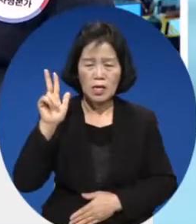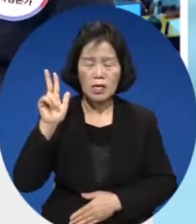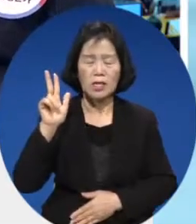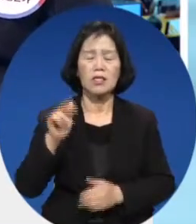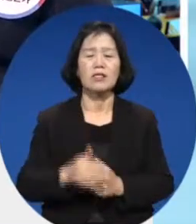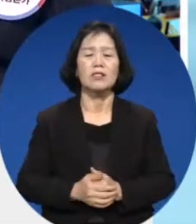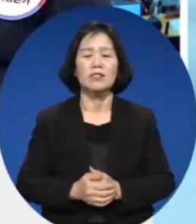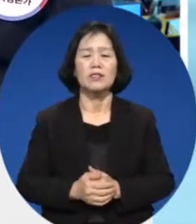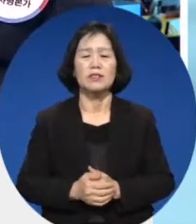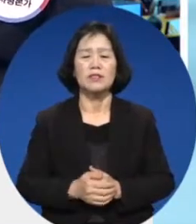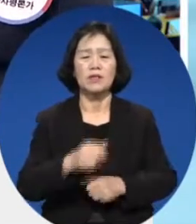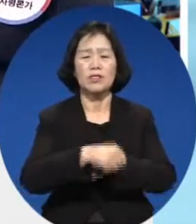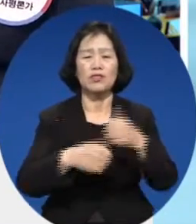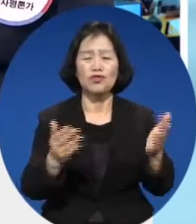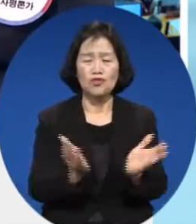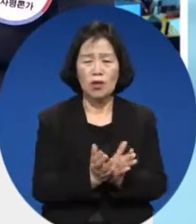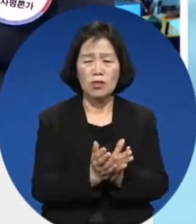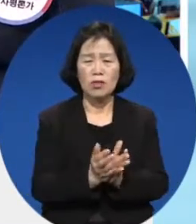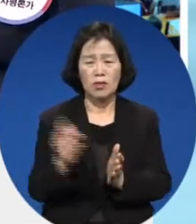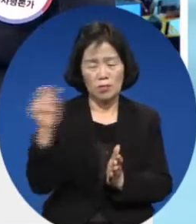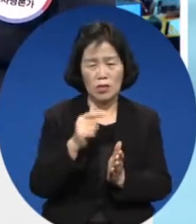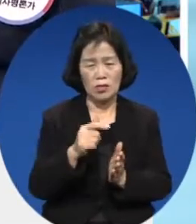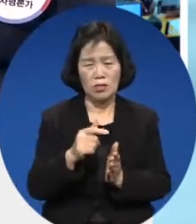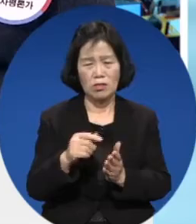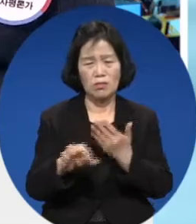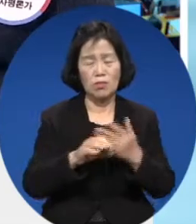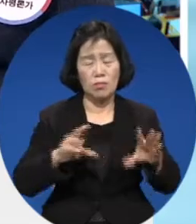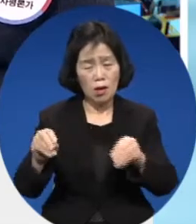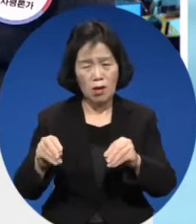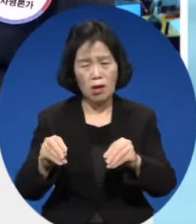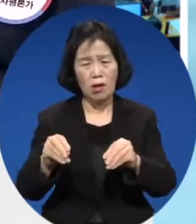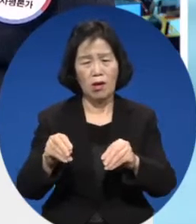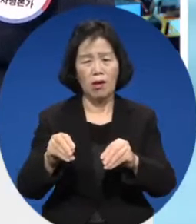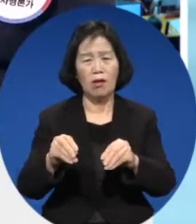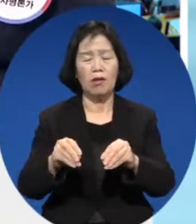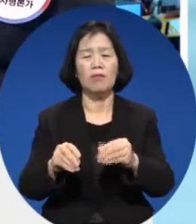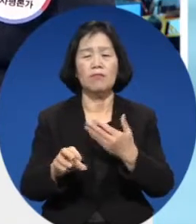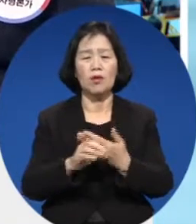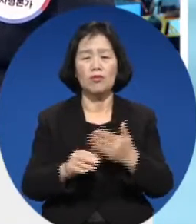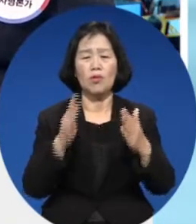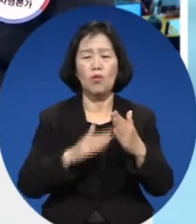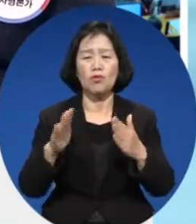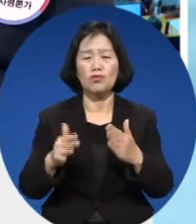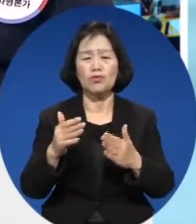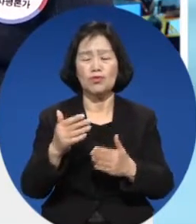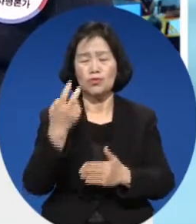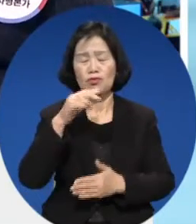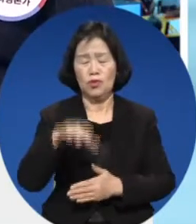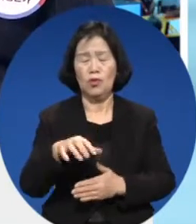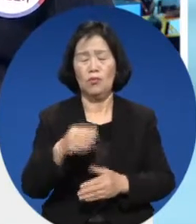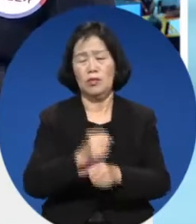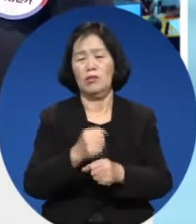탔습니다. 여기서 민주당이 금융이 멈춘다. 그렇게 할 바에는 아예 공수처 만드는 것을 포기했어야 되는